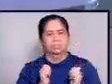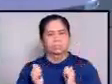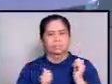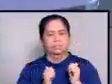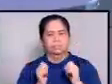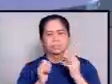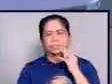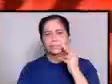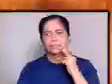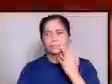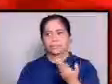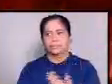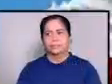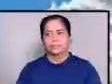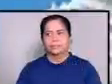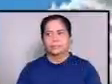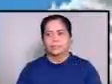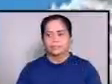si Maricel Halili.